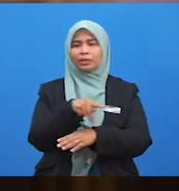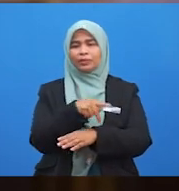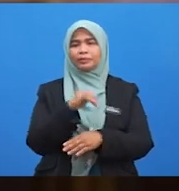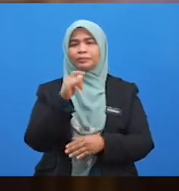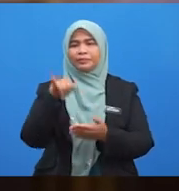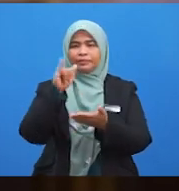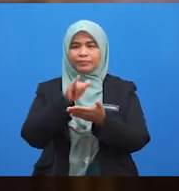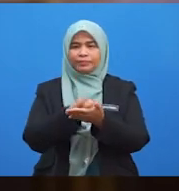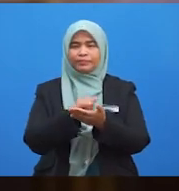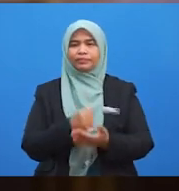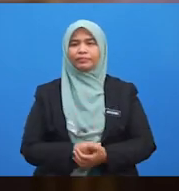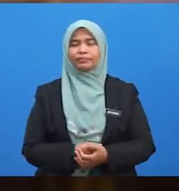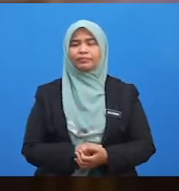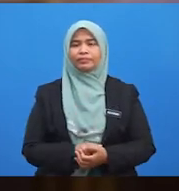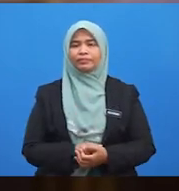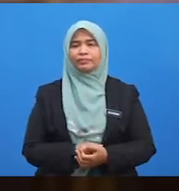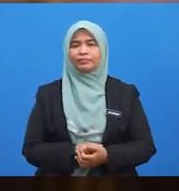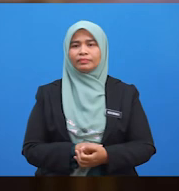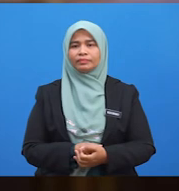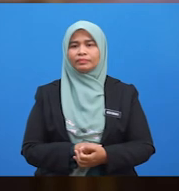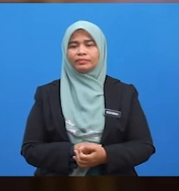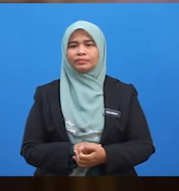pantun iaitu